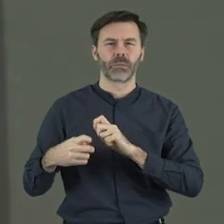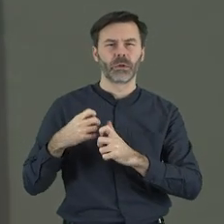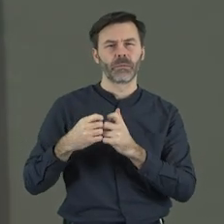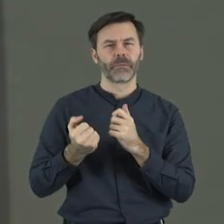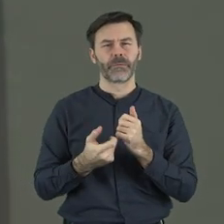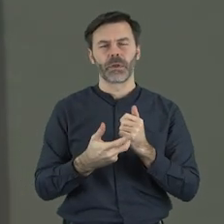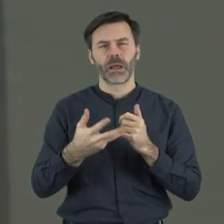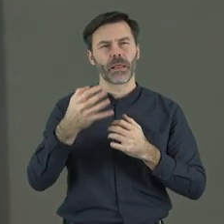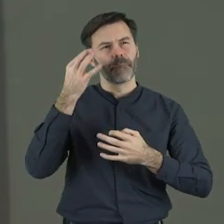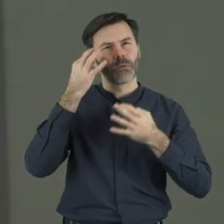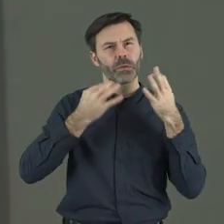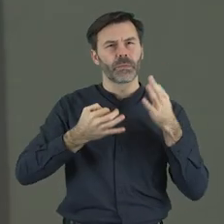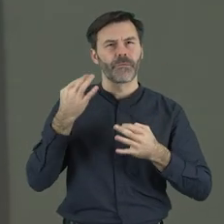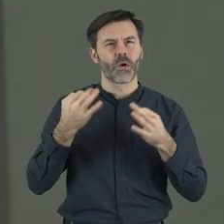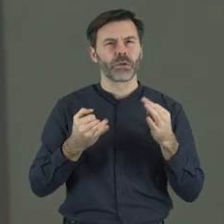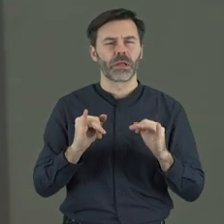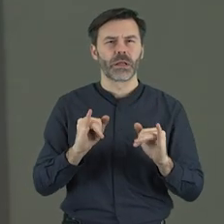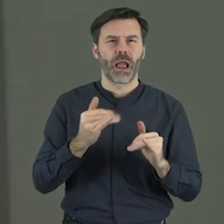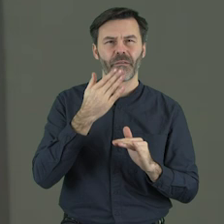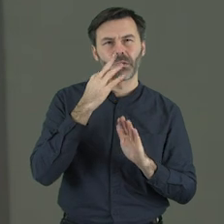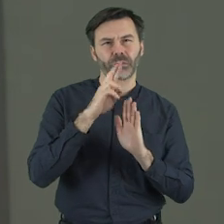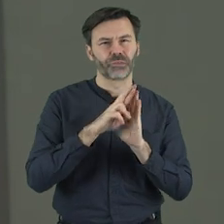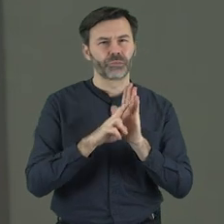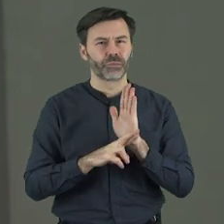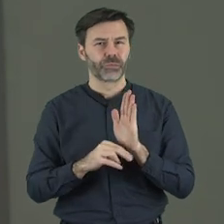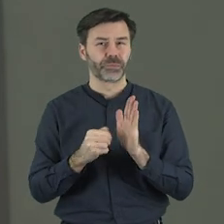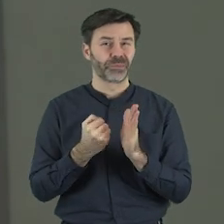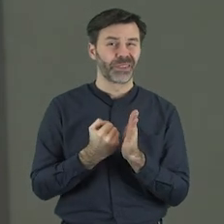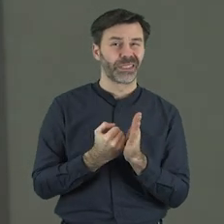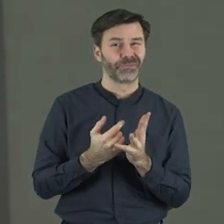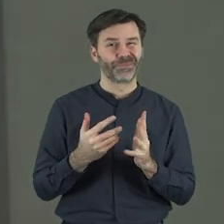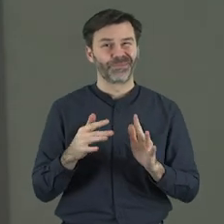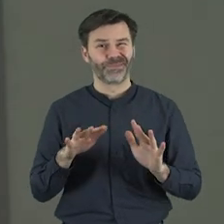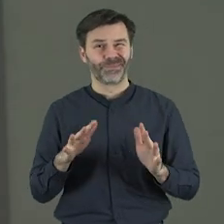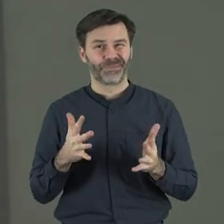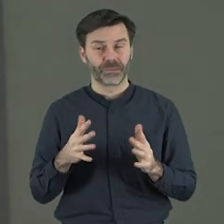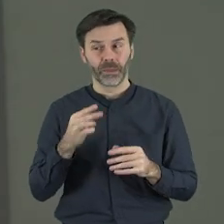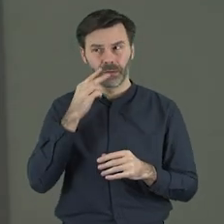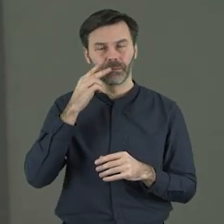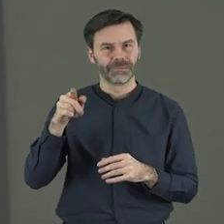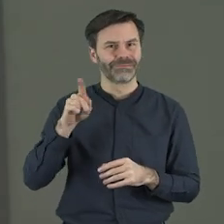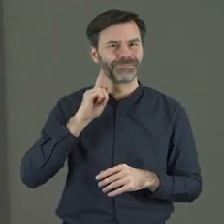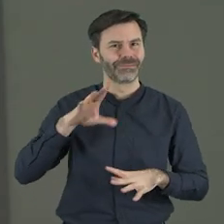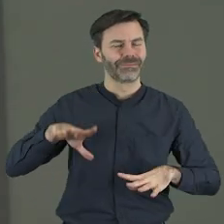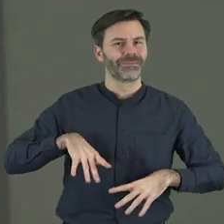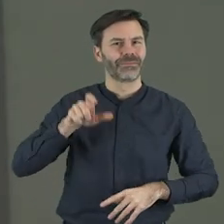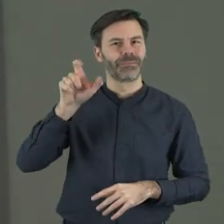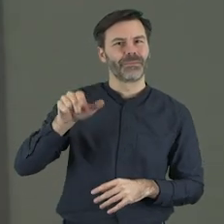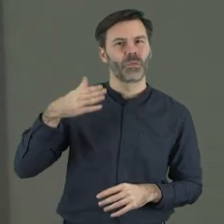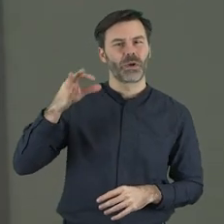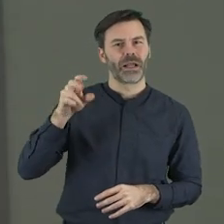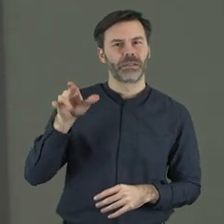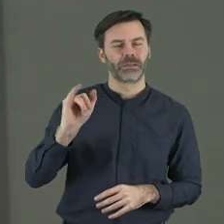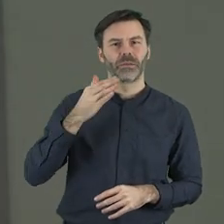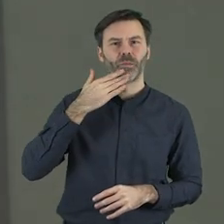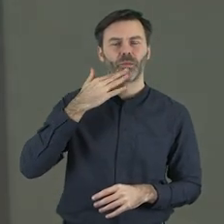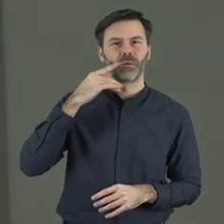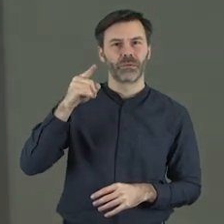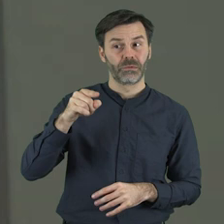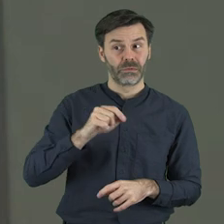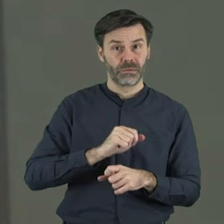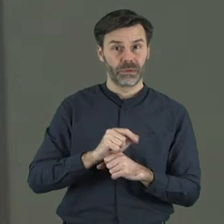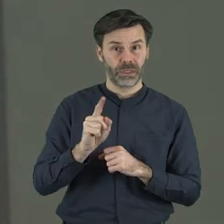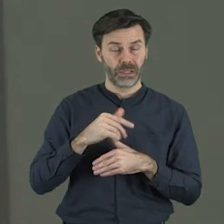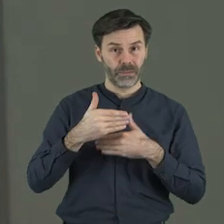pewno rzucającej cień na obiektywizm całego procesu przyznawania środków i to dużych środków publicznych,